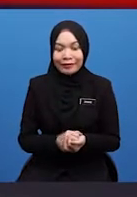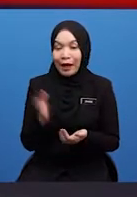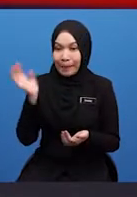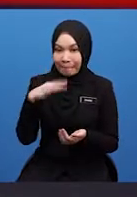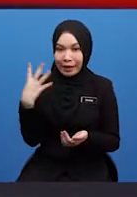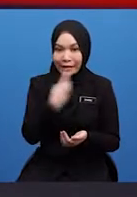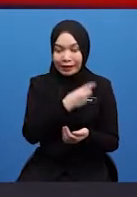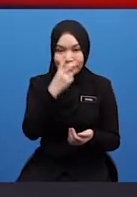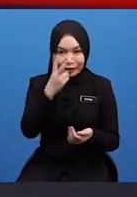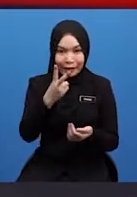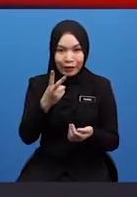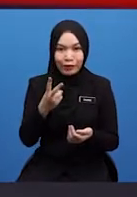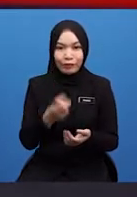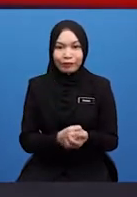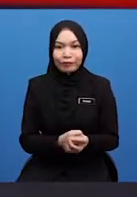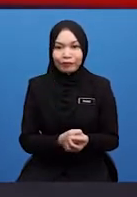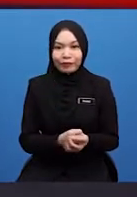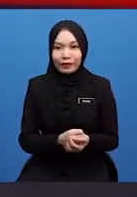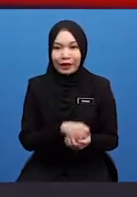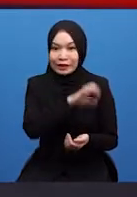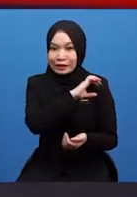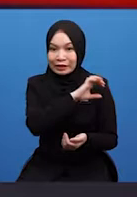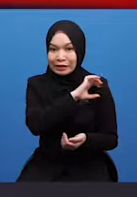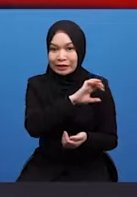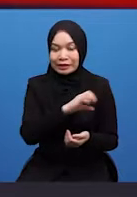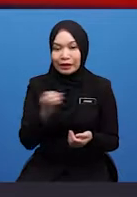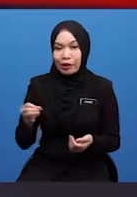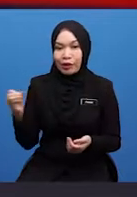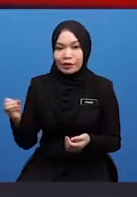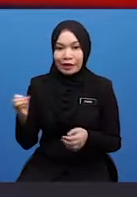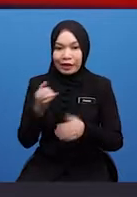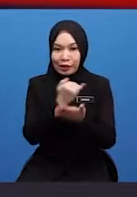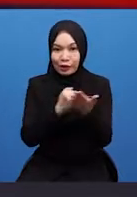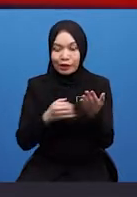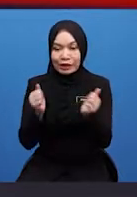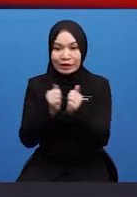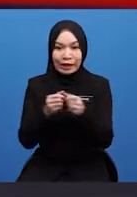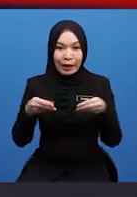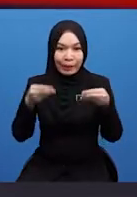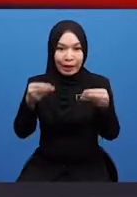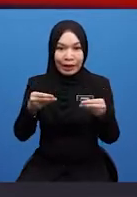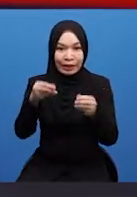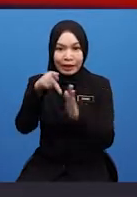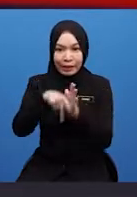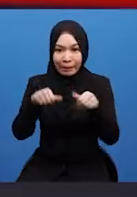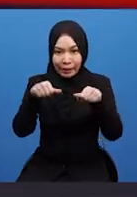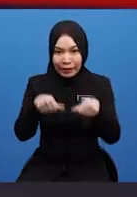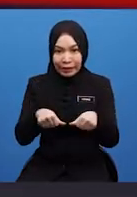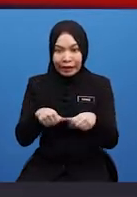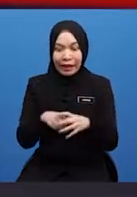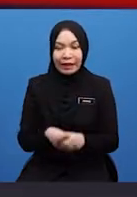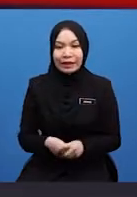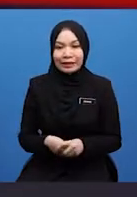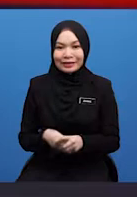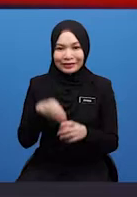Mari kita lihat sifat-sifat objek dilukis dengan memberi penekanan sifat di antara objek dalam penghasilan